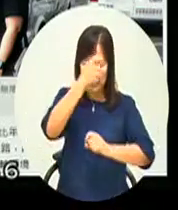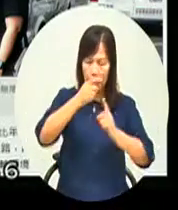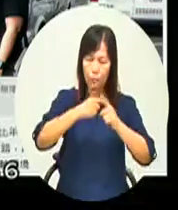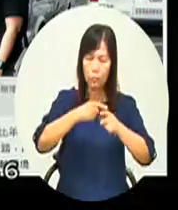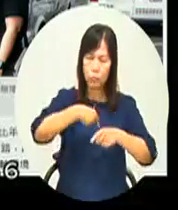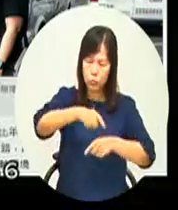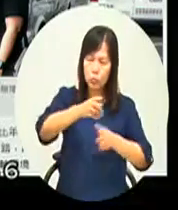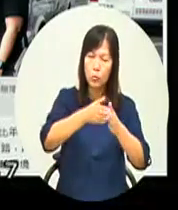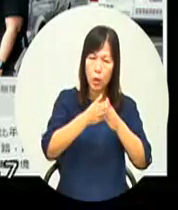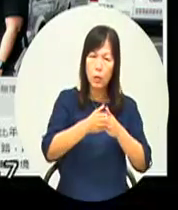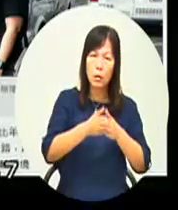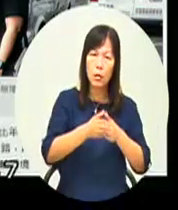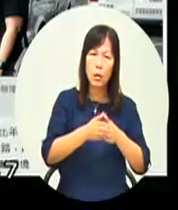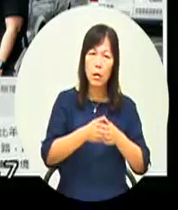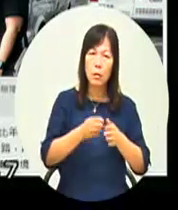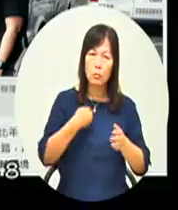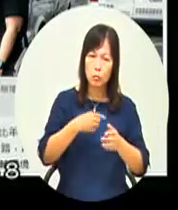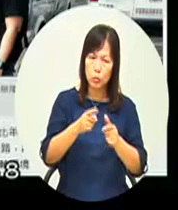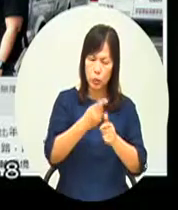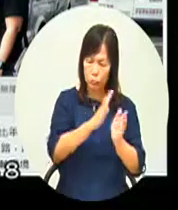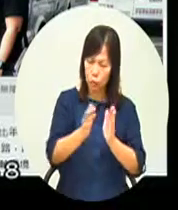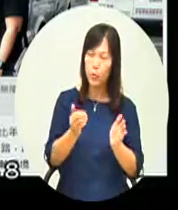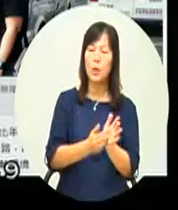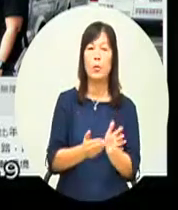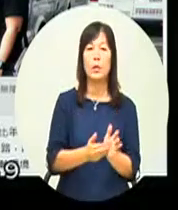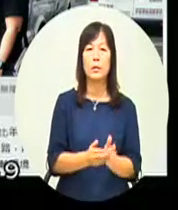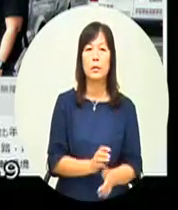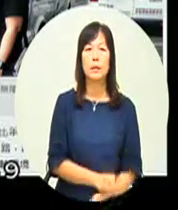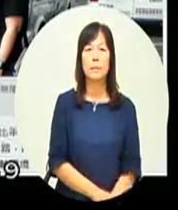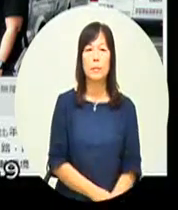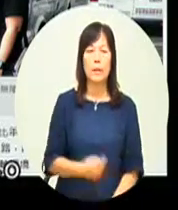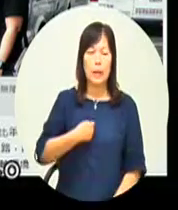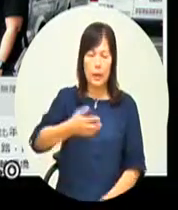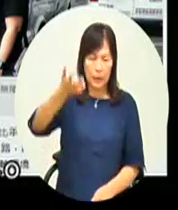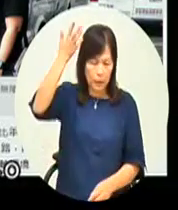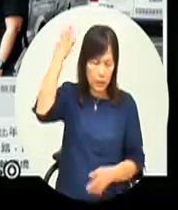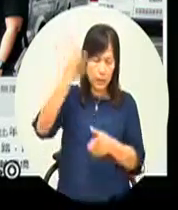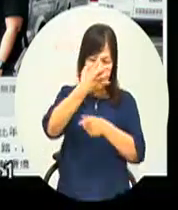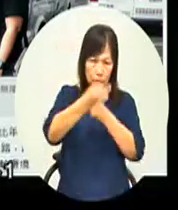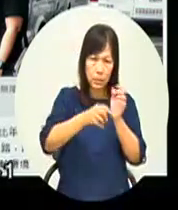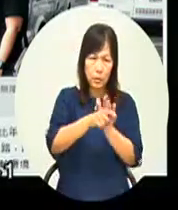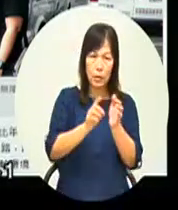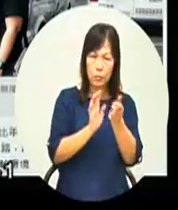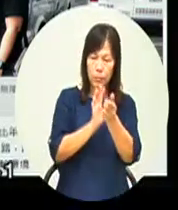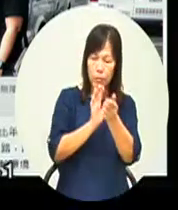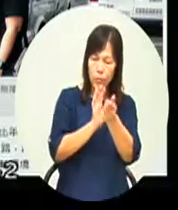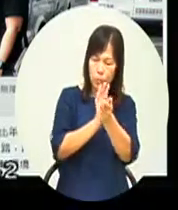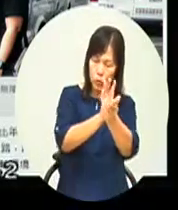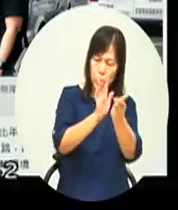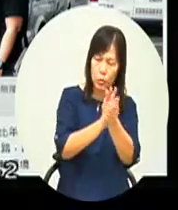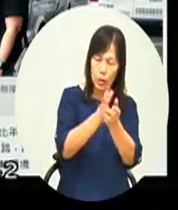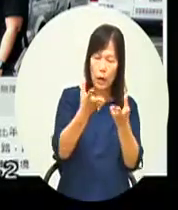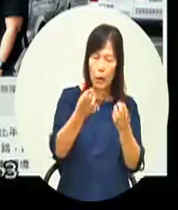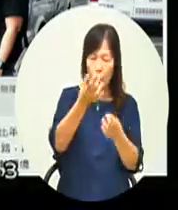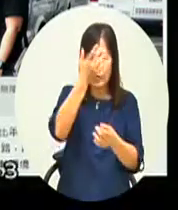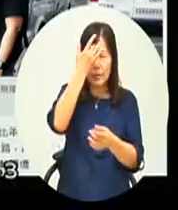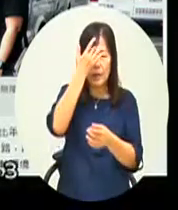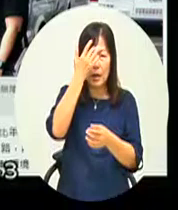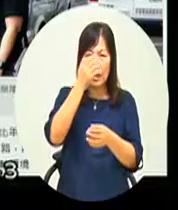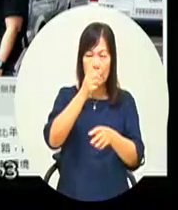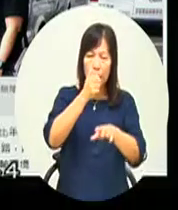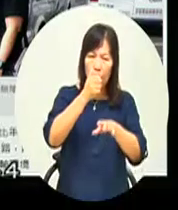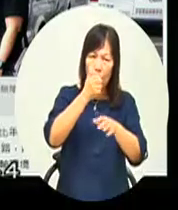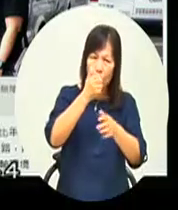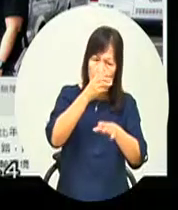它之后是准备好的。所以过去这几年其实我们也一直在推动 无障碍的一些载具，包